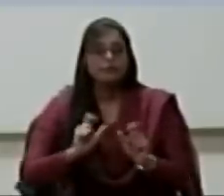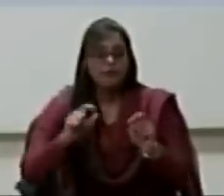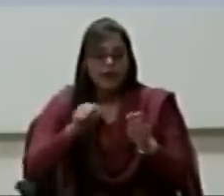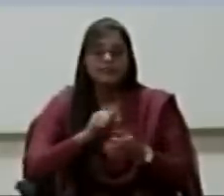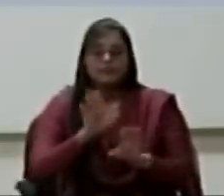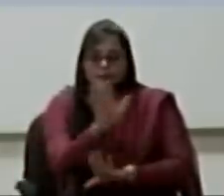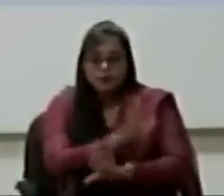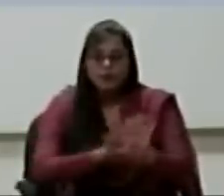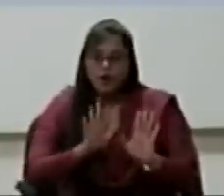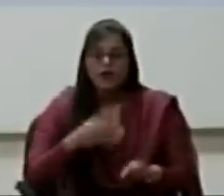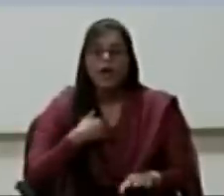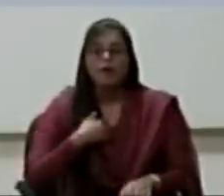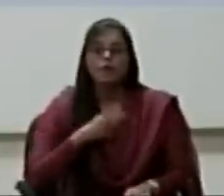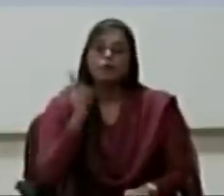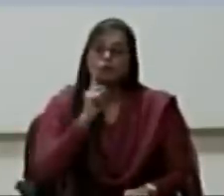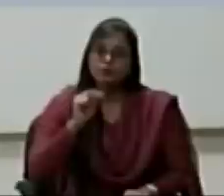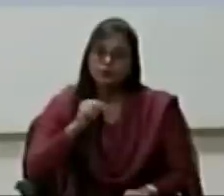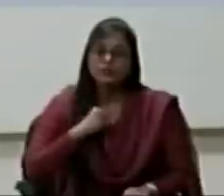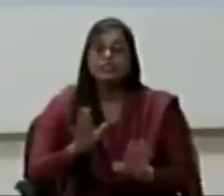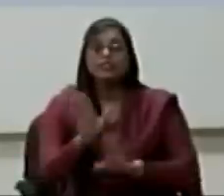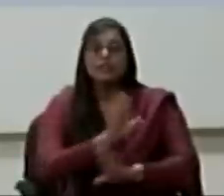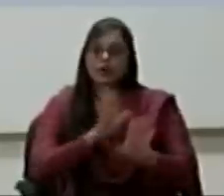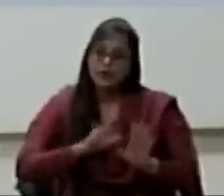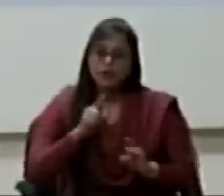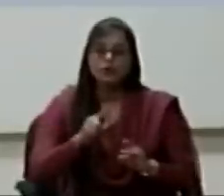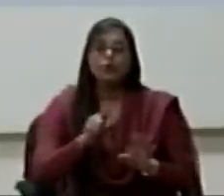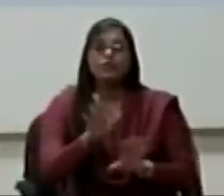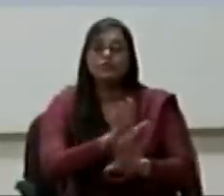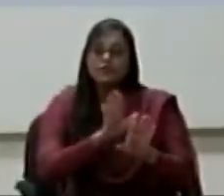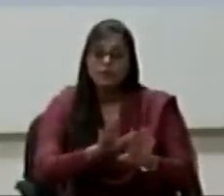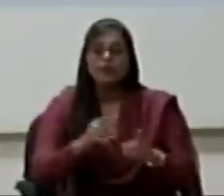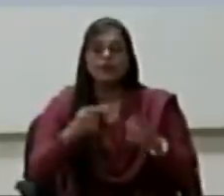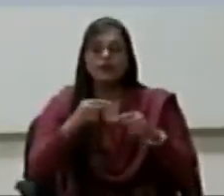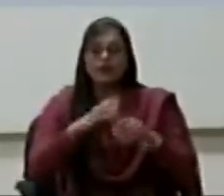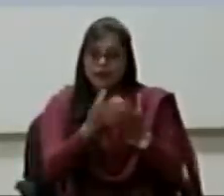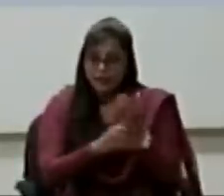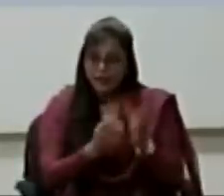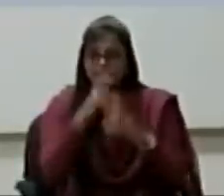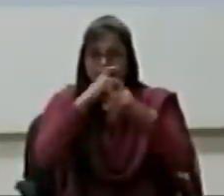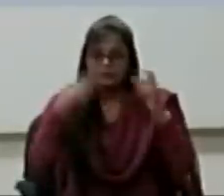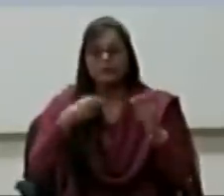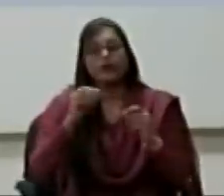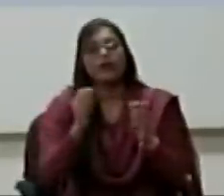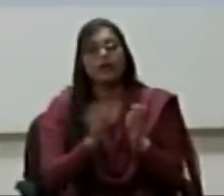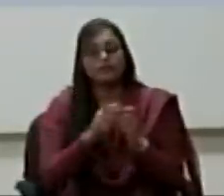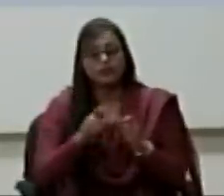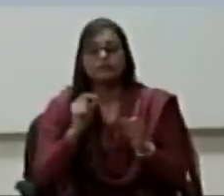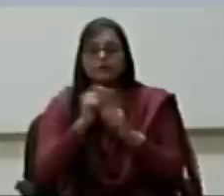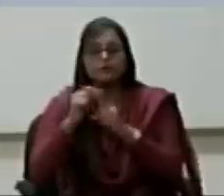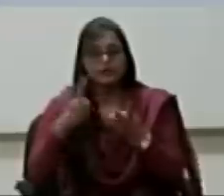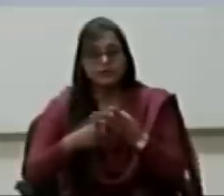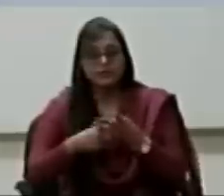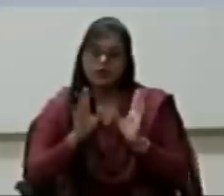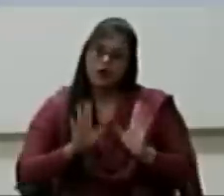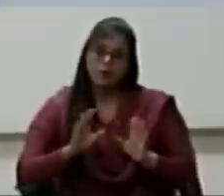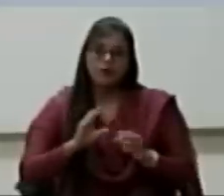নিরাপত্তার বিষয়টি আমরা সর্বাগ্রে বিবেচনা রাখি এবং আমরা আশা করি যে পিপিইর কোনো অভাব হবে না।